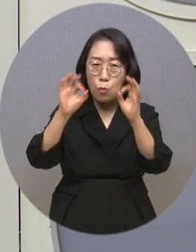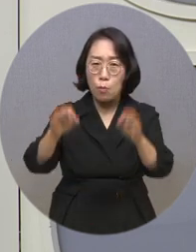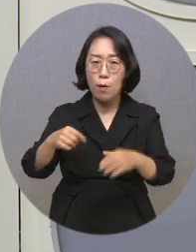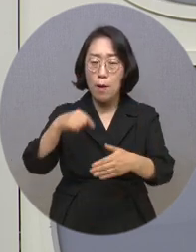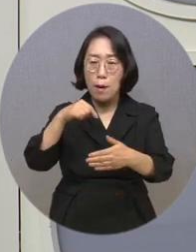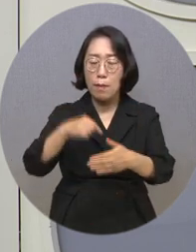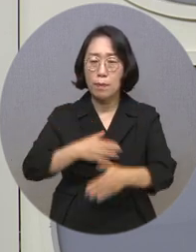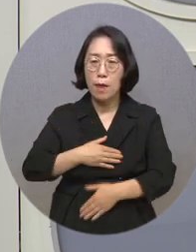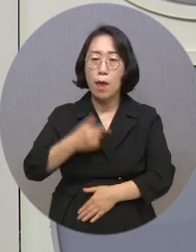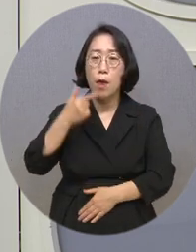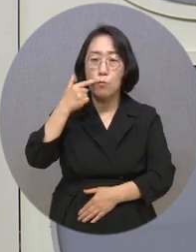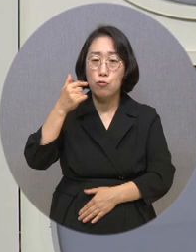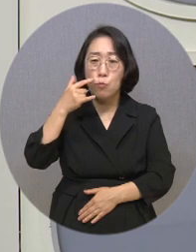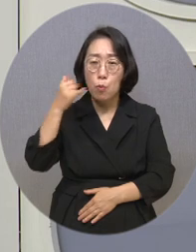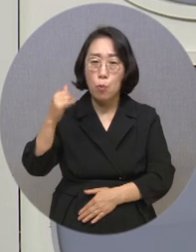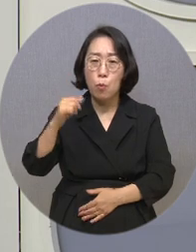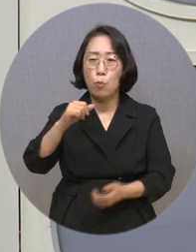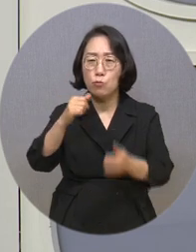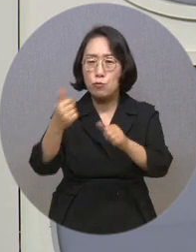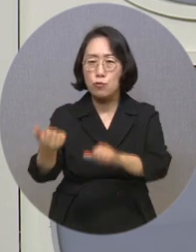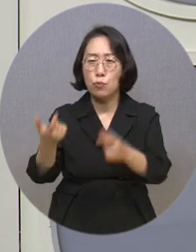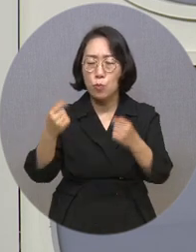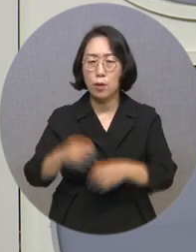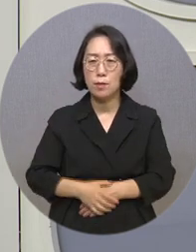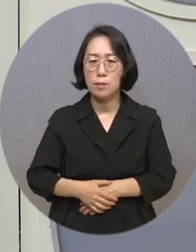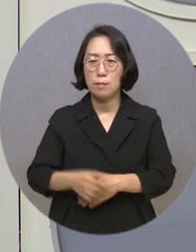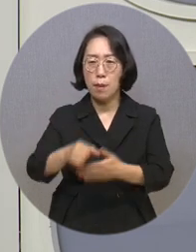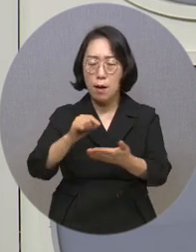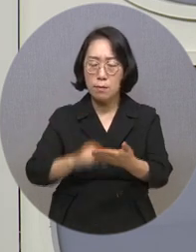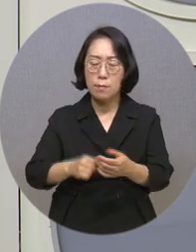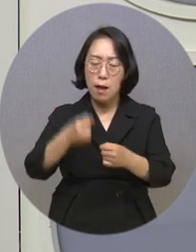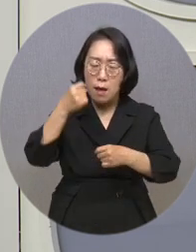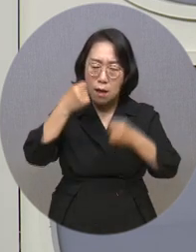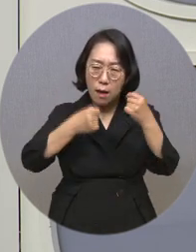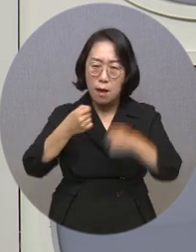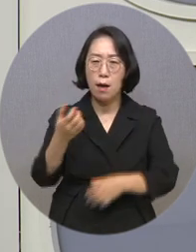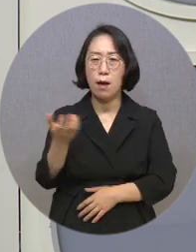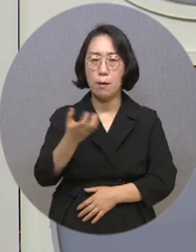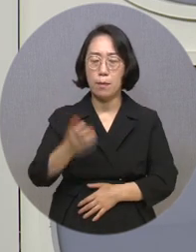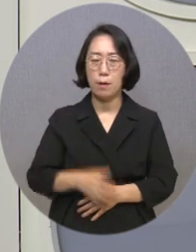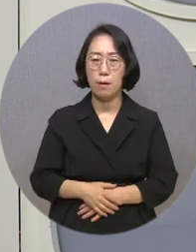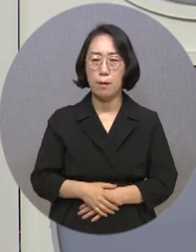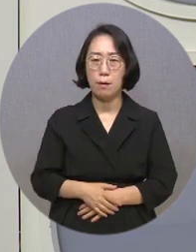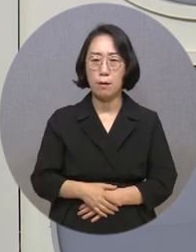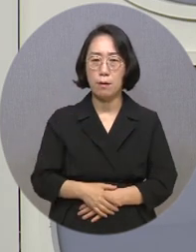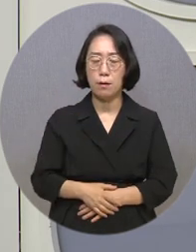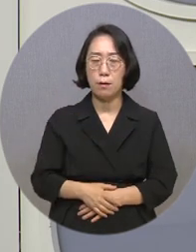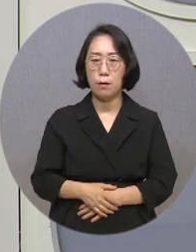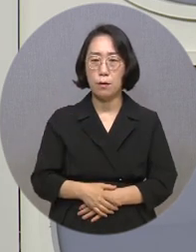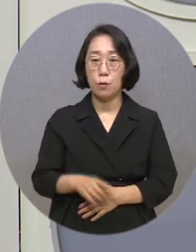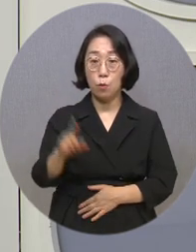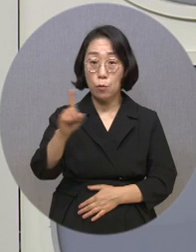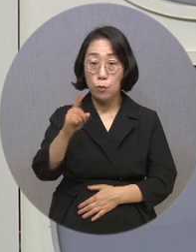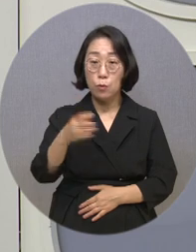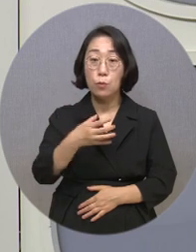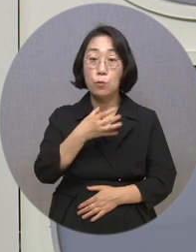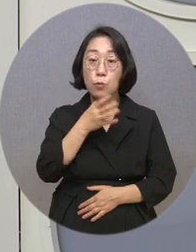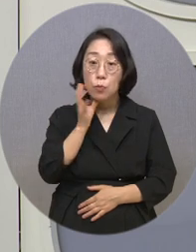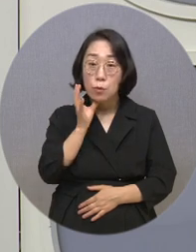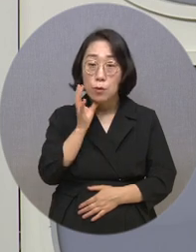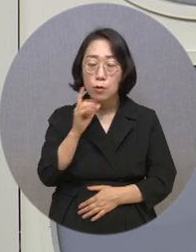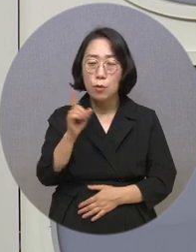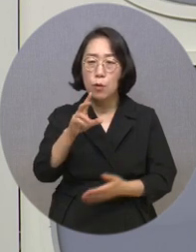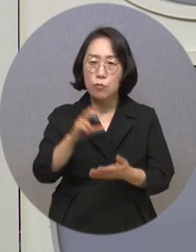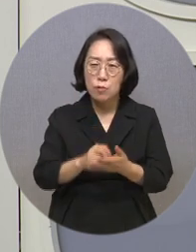내 부모가 돌아가시는 것처럼 같이 가서 울기도 하고 어느 때는 들어오신 어르신들의 하소연을